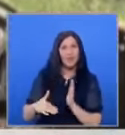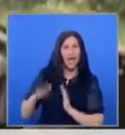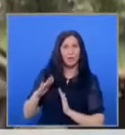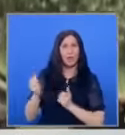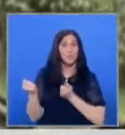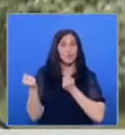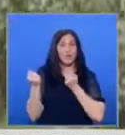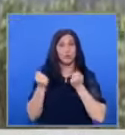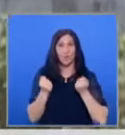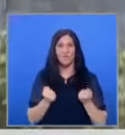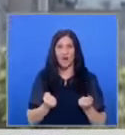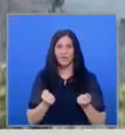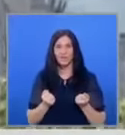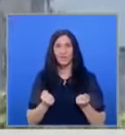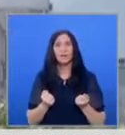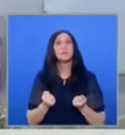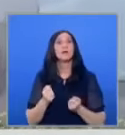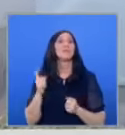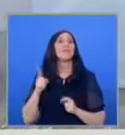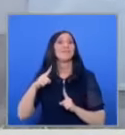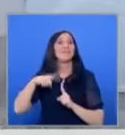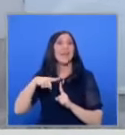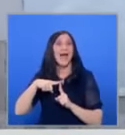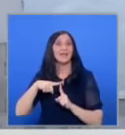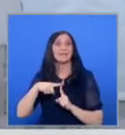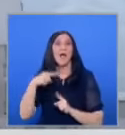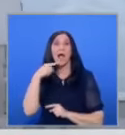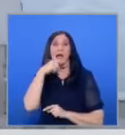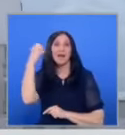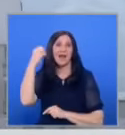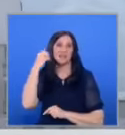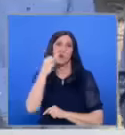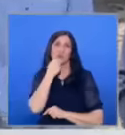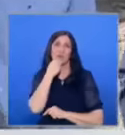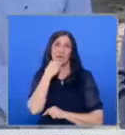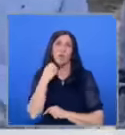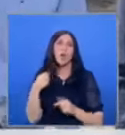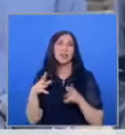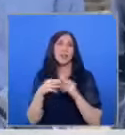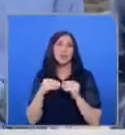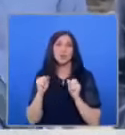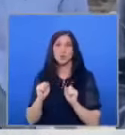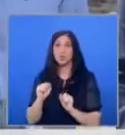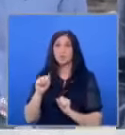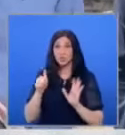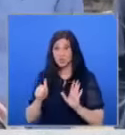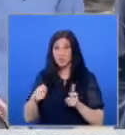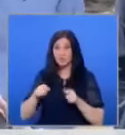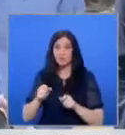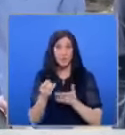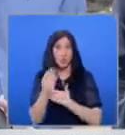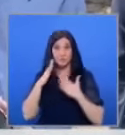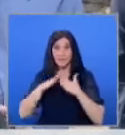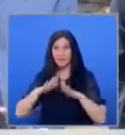най-голямото натоварване, са Триадица, Красно село и Лозенец. Очаквам 6 завършени нови сгради